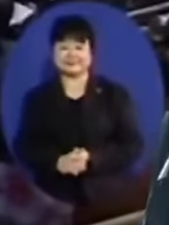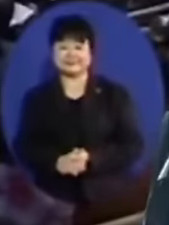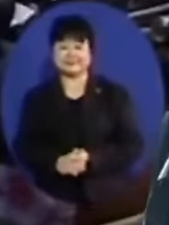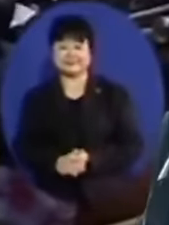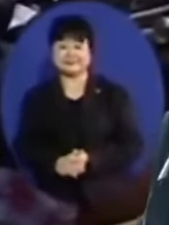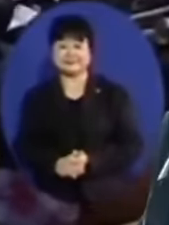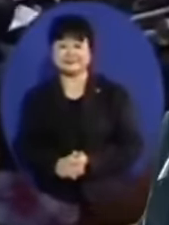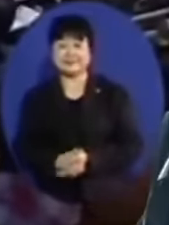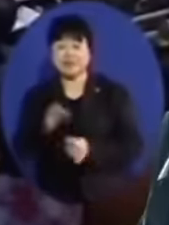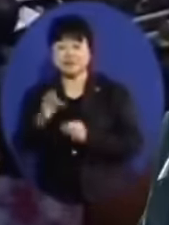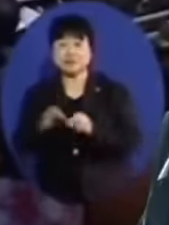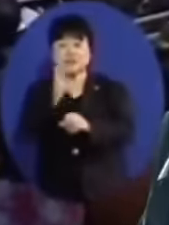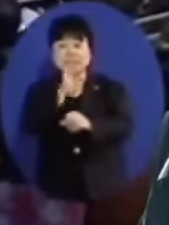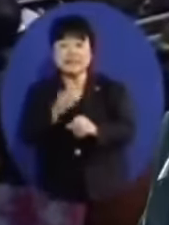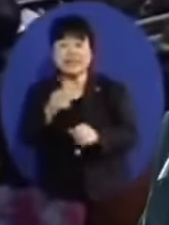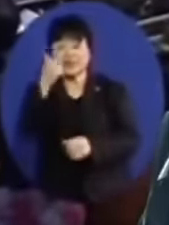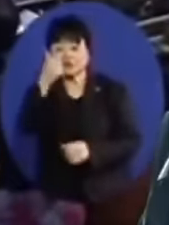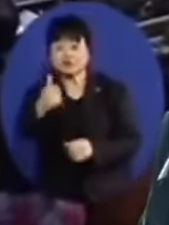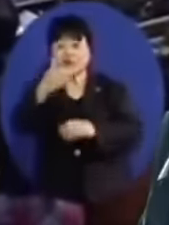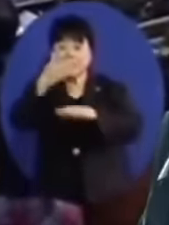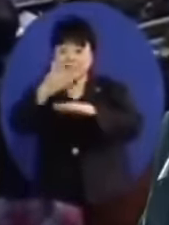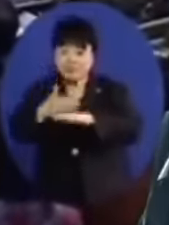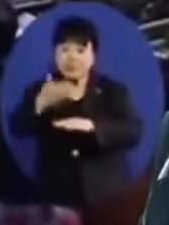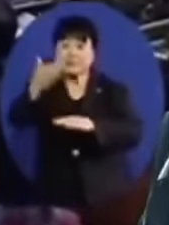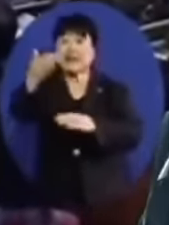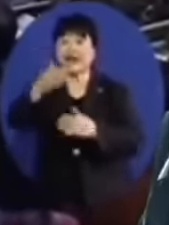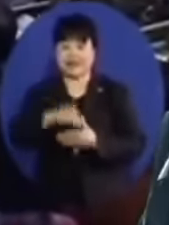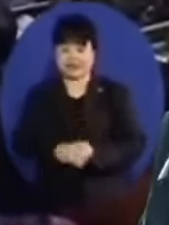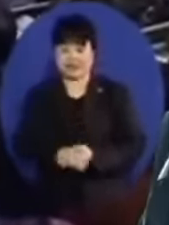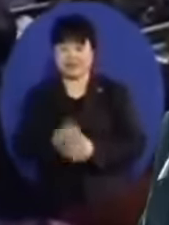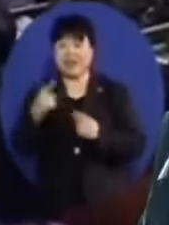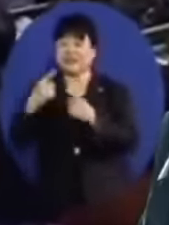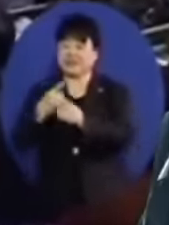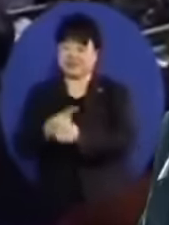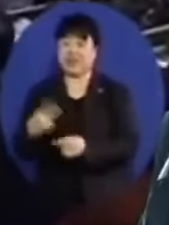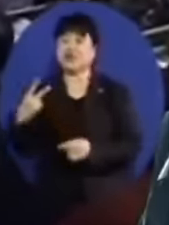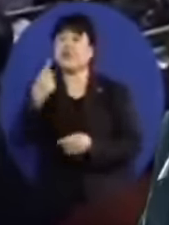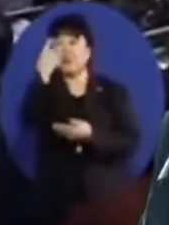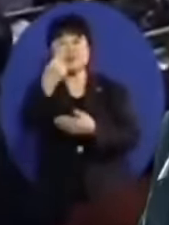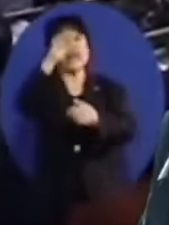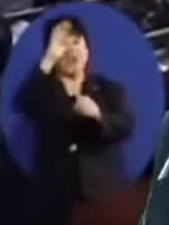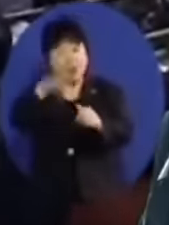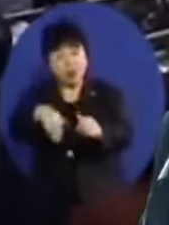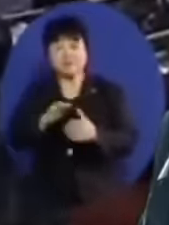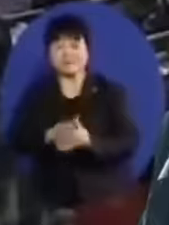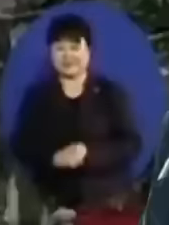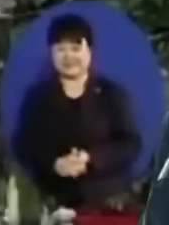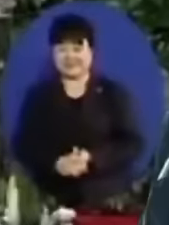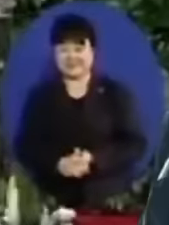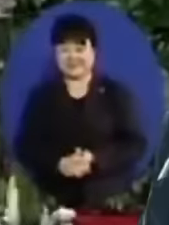가게 물건을 사면 가게 주인은 감사합니다 하는 말 대신에 또 오세요,